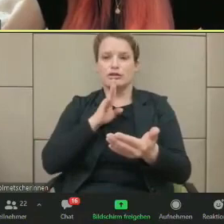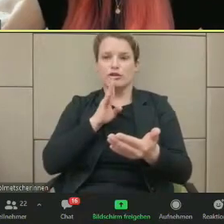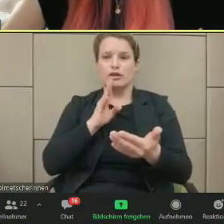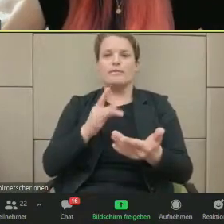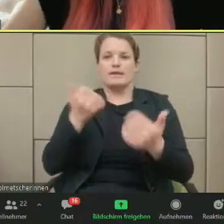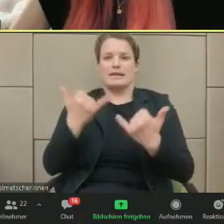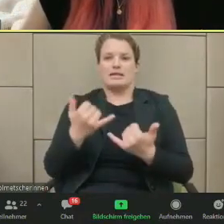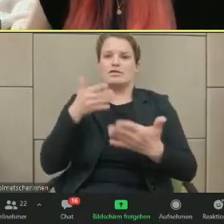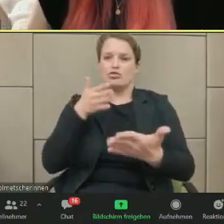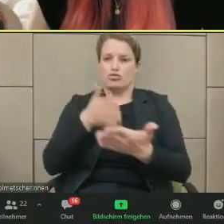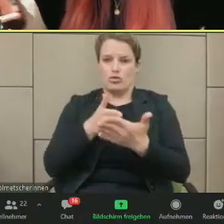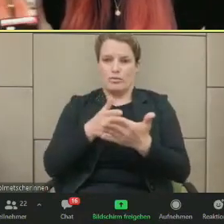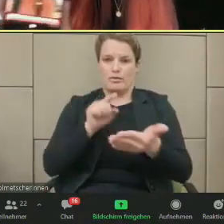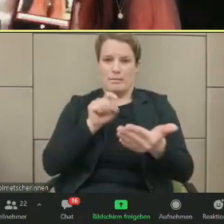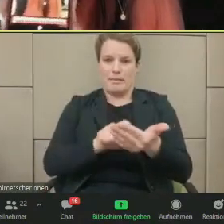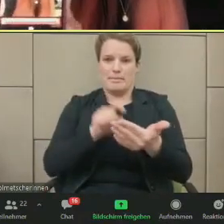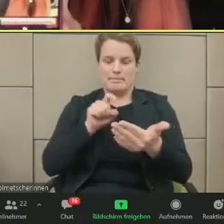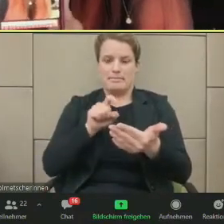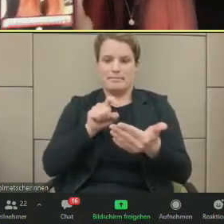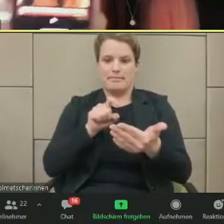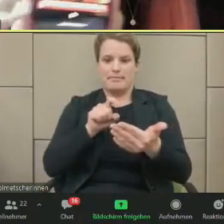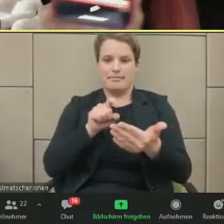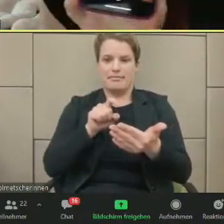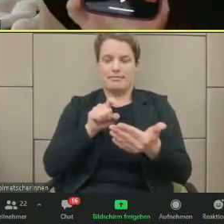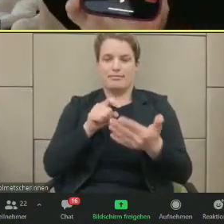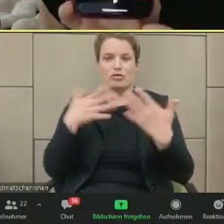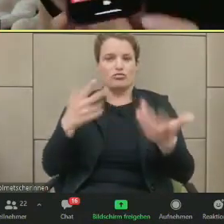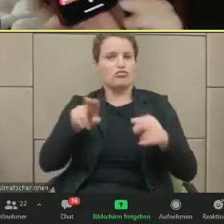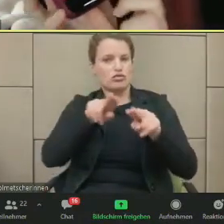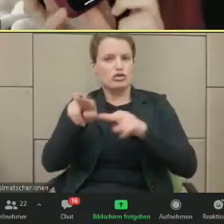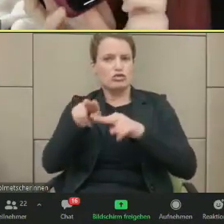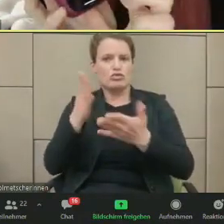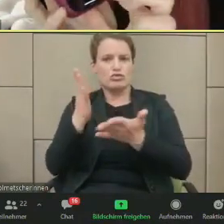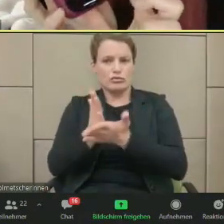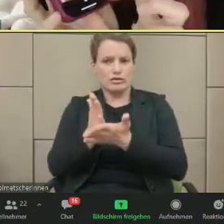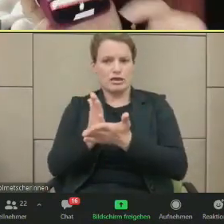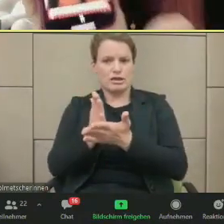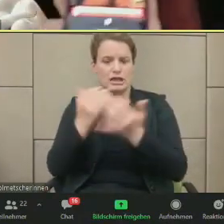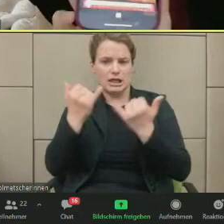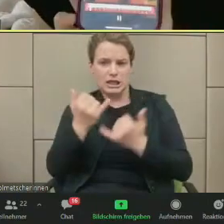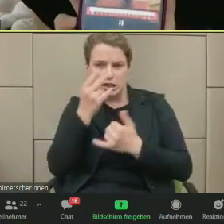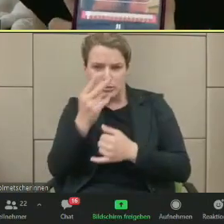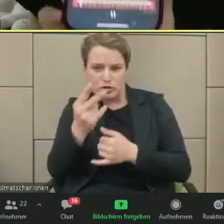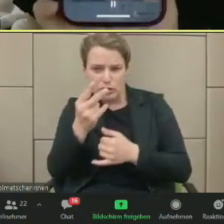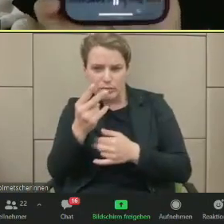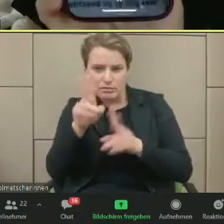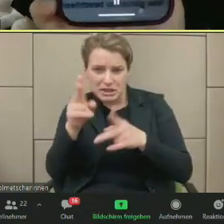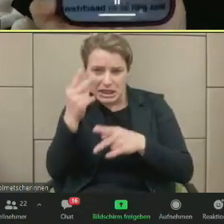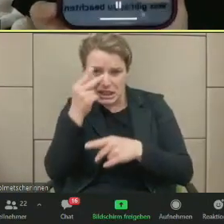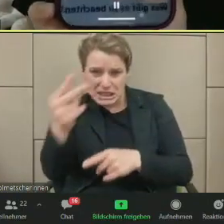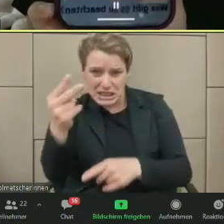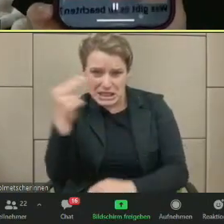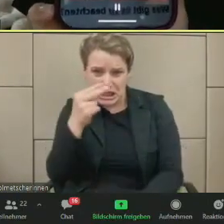Stopp. Und schon habe ich mein Video da. Ich schaue mal, ob man es irgendwie sehen kann.